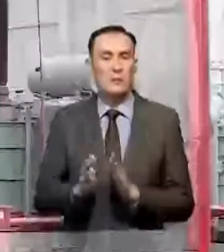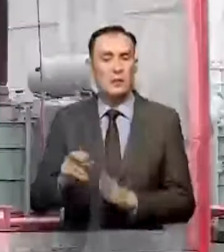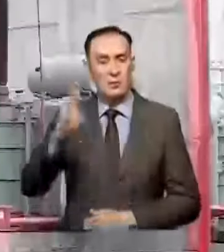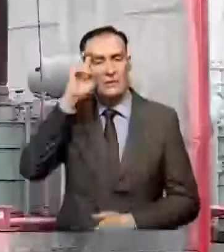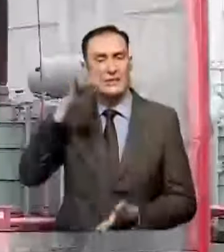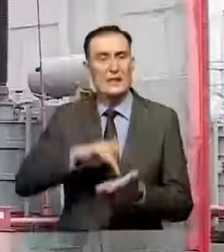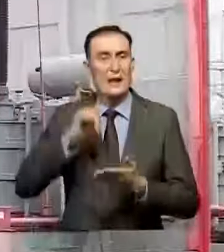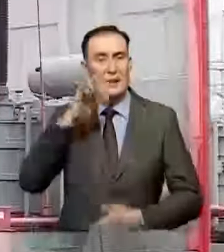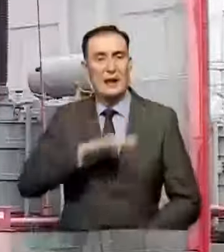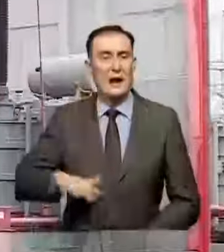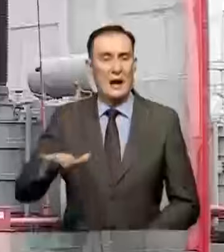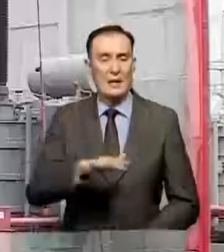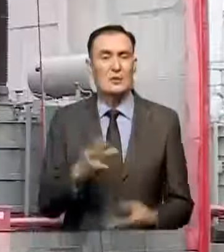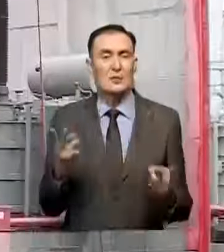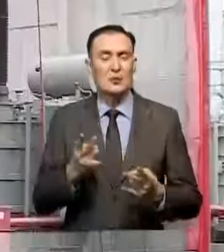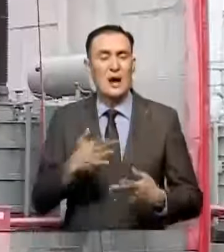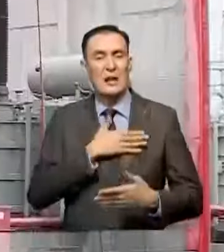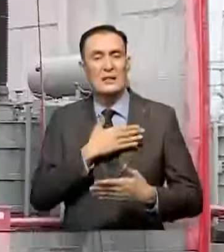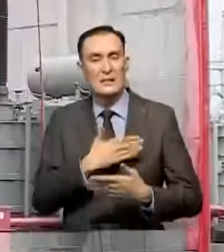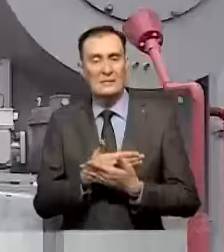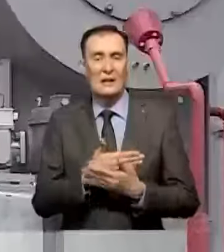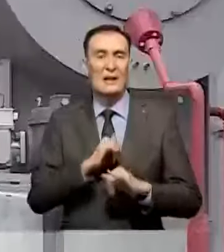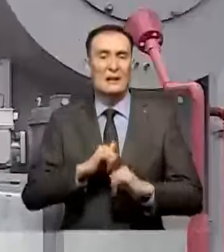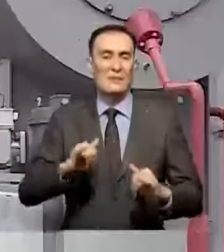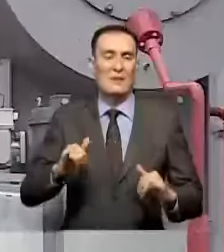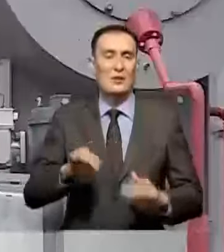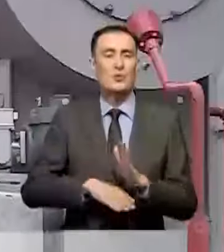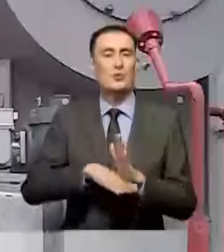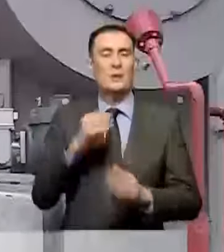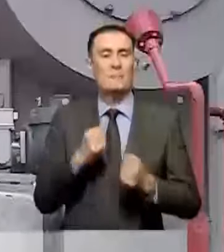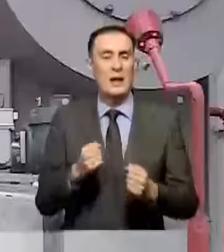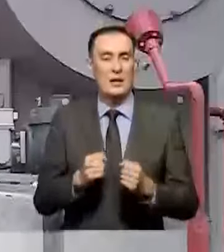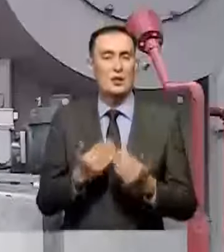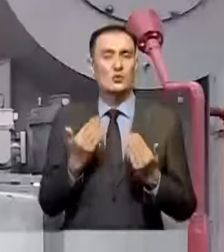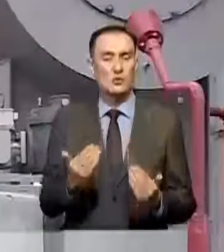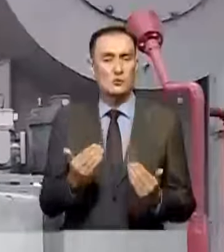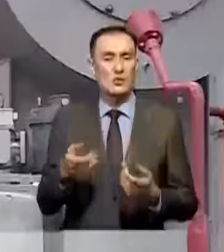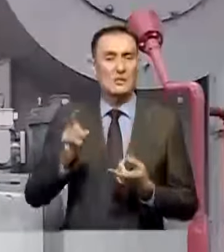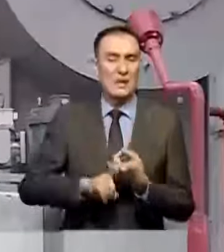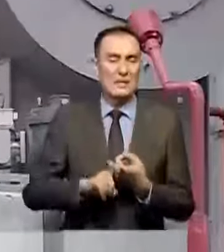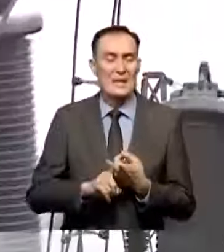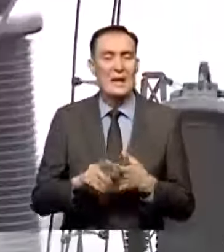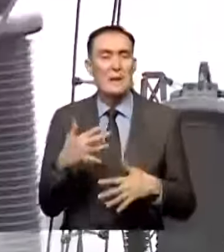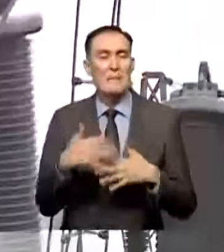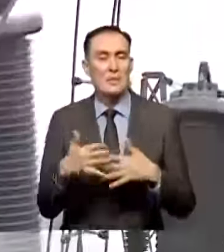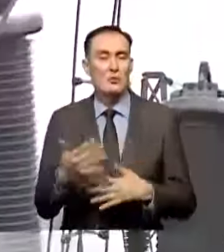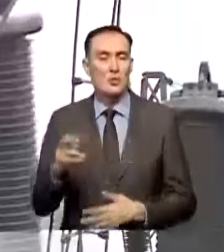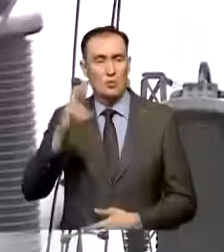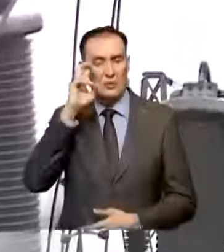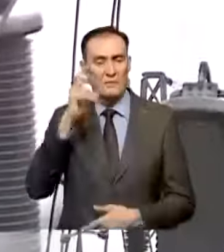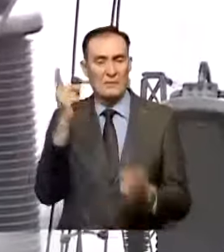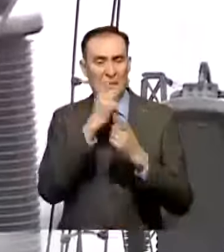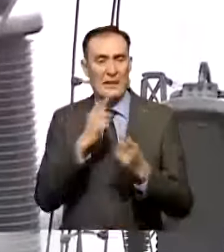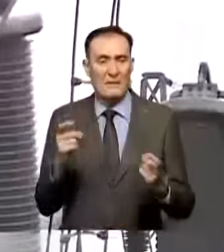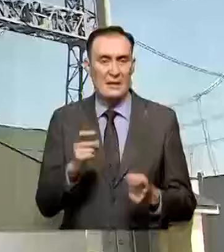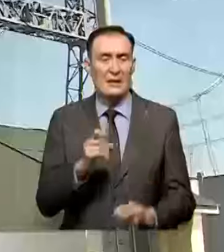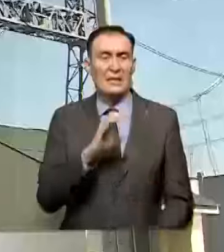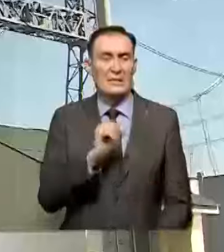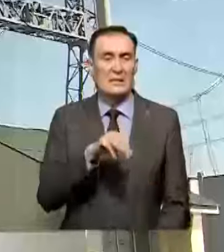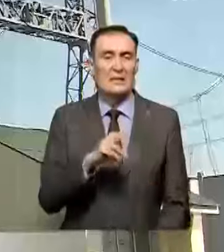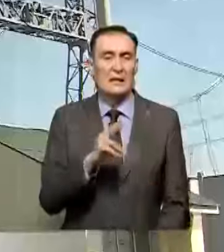стабильность стран Центральной Азии. Необходимо активнее развивать и укреплять существующие связи между государствами, заявил Алмаз Адам